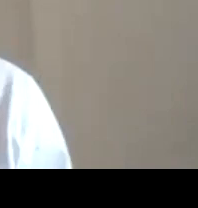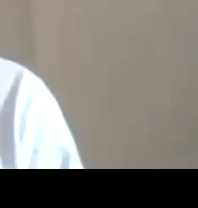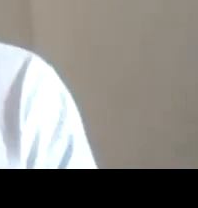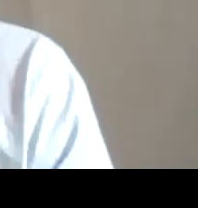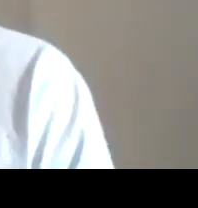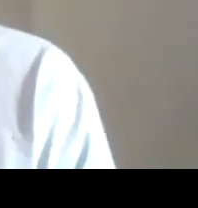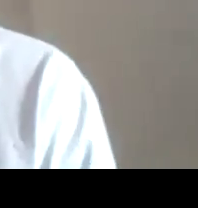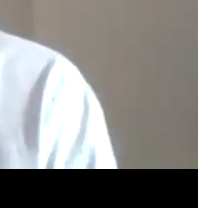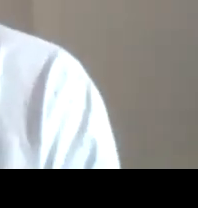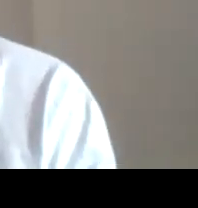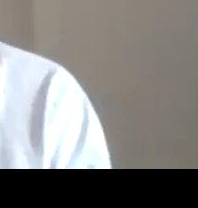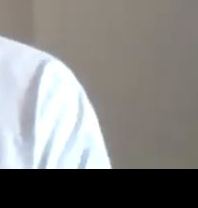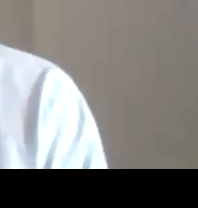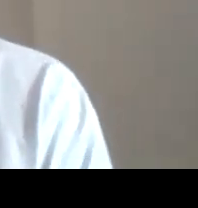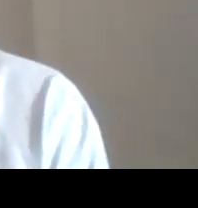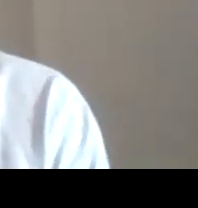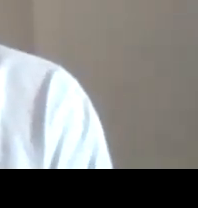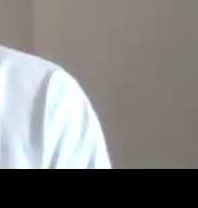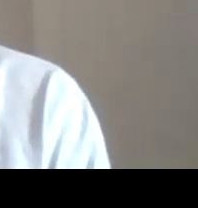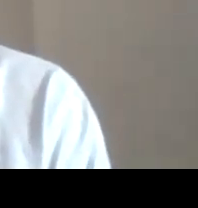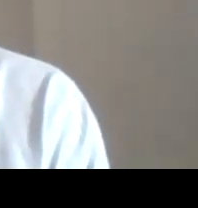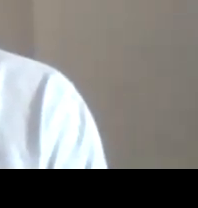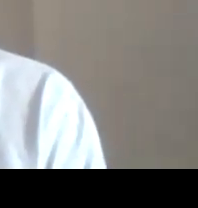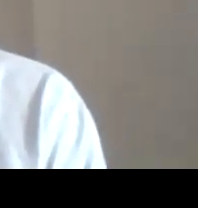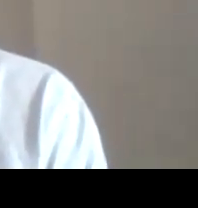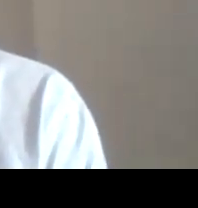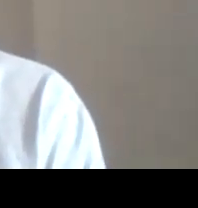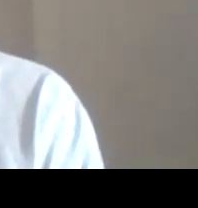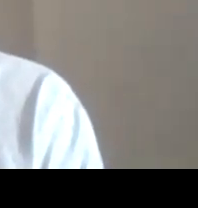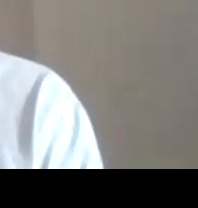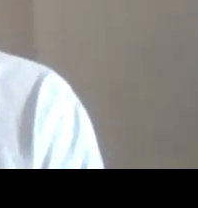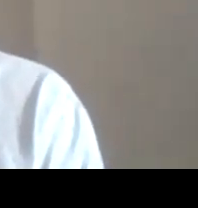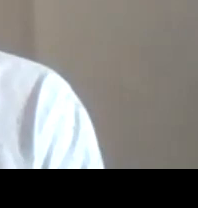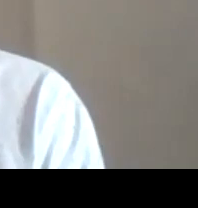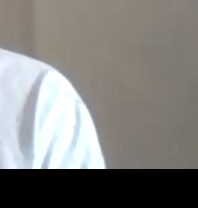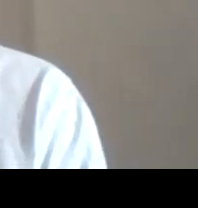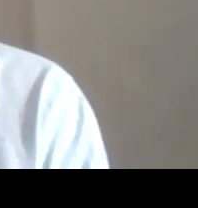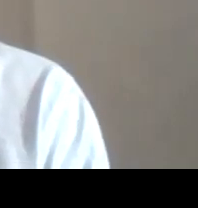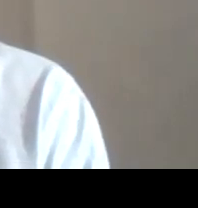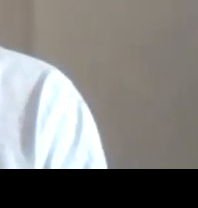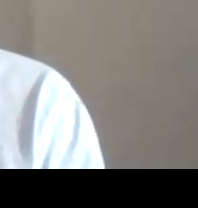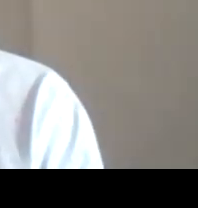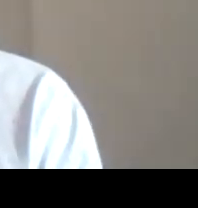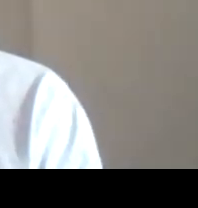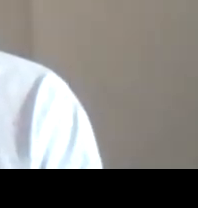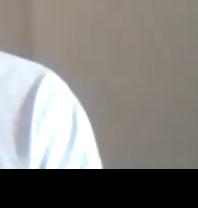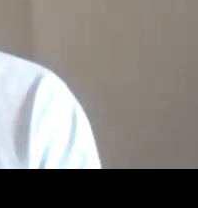I. Đó là nhúc nhích nữa rồi. No, I don't. I don't. No, I